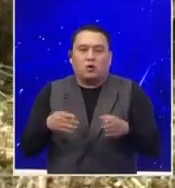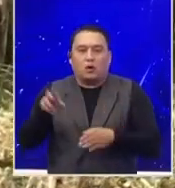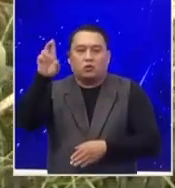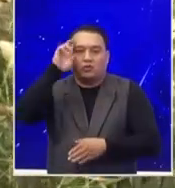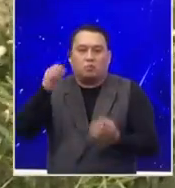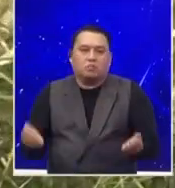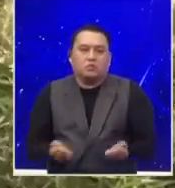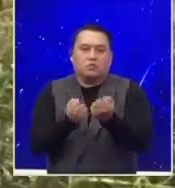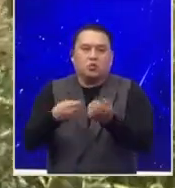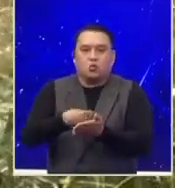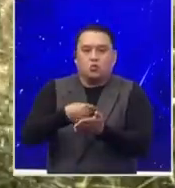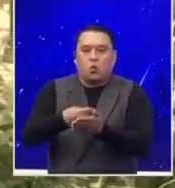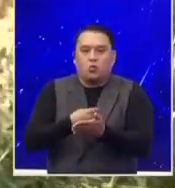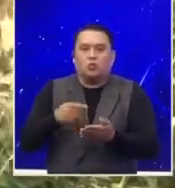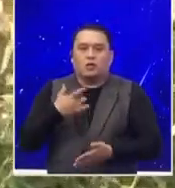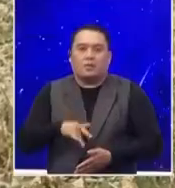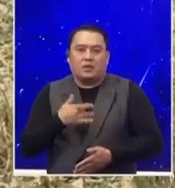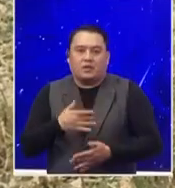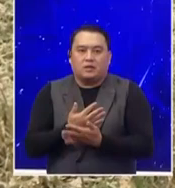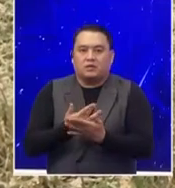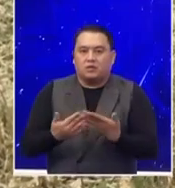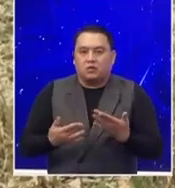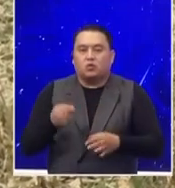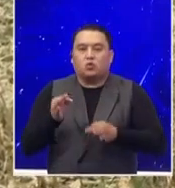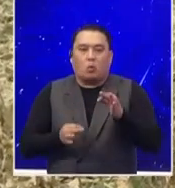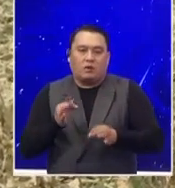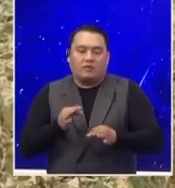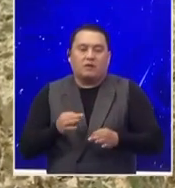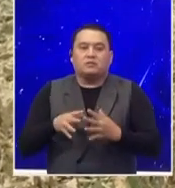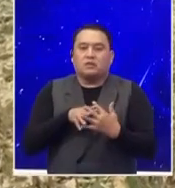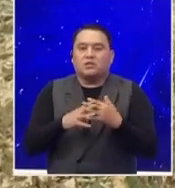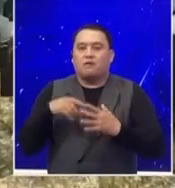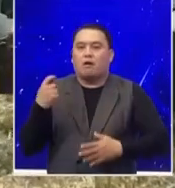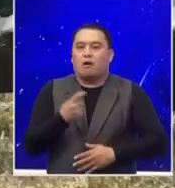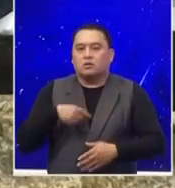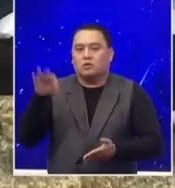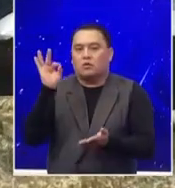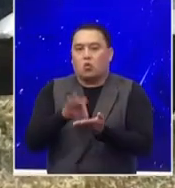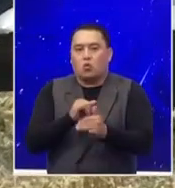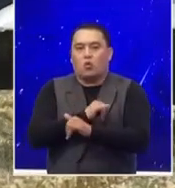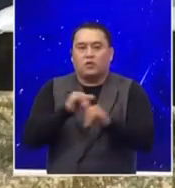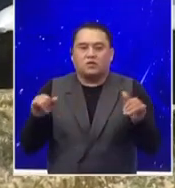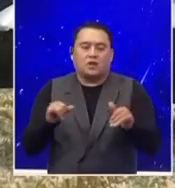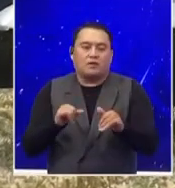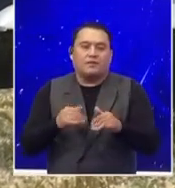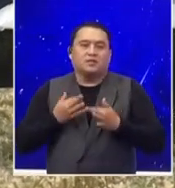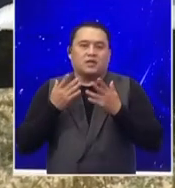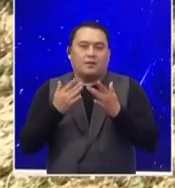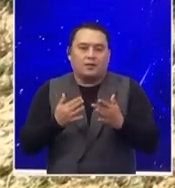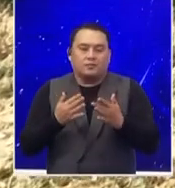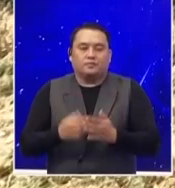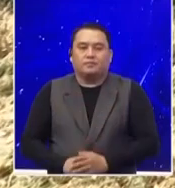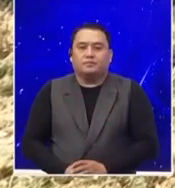государства поддержку в виде субсидий на удобрения, гербициды и топливо для транспорта, крестьянские хозяйства намерены увеличивать объем посадки востребованного